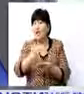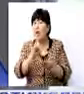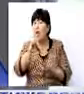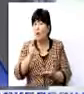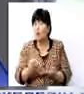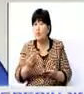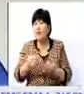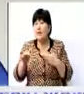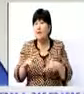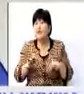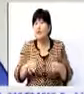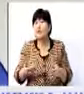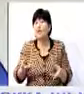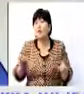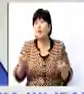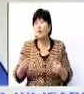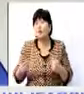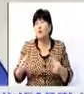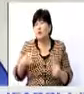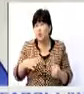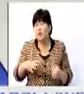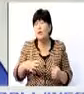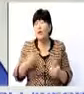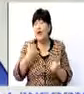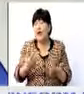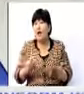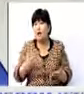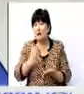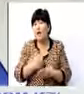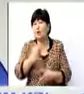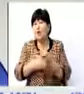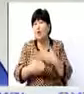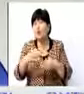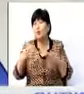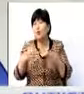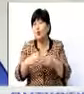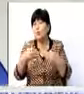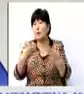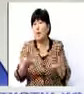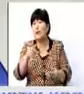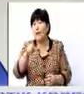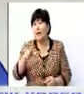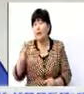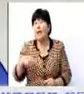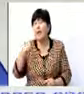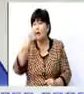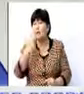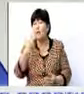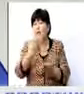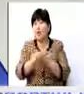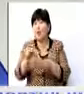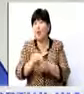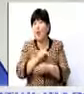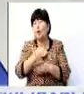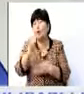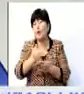әлеуметтік шараларға мұқтаждығын айқындап жатса, мүгедектік тобы бар адамдарға жеке оңалту